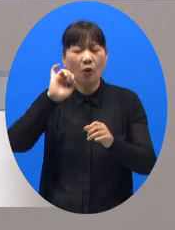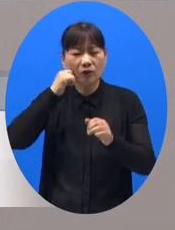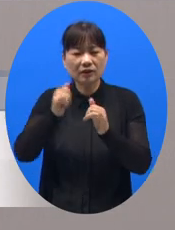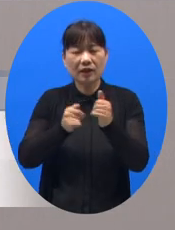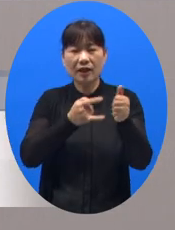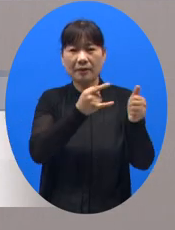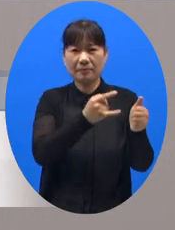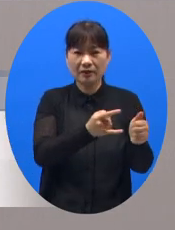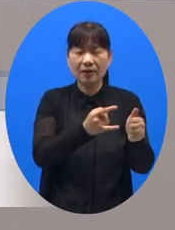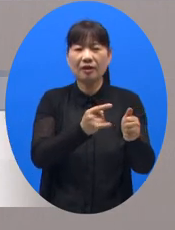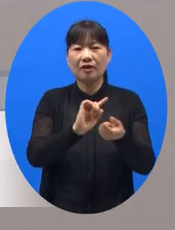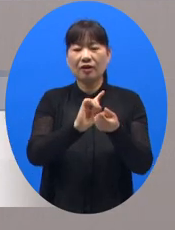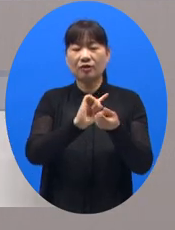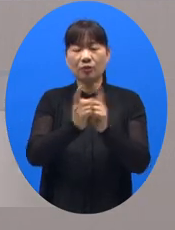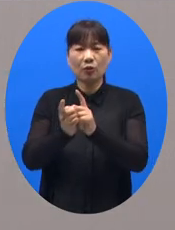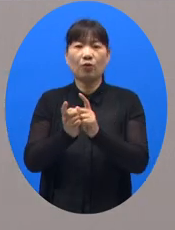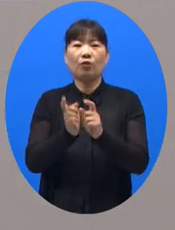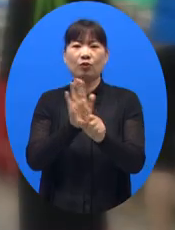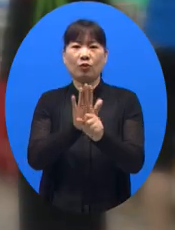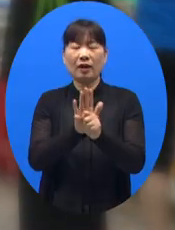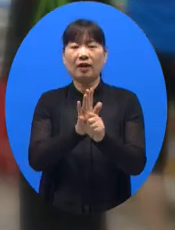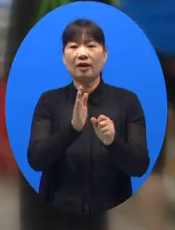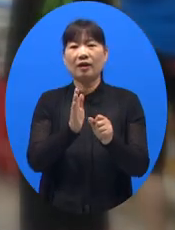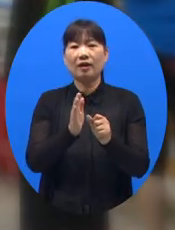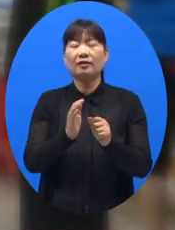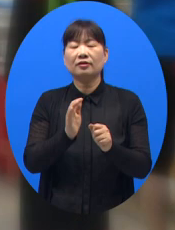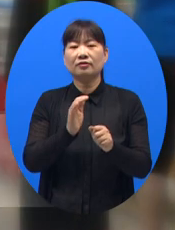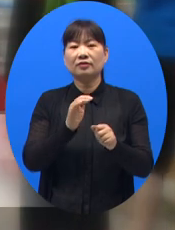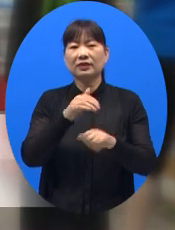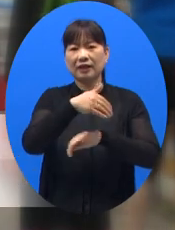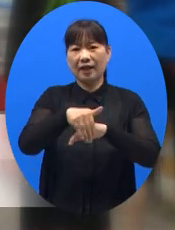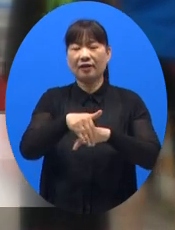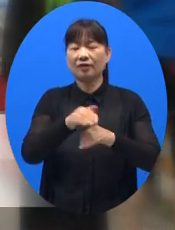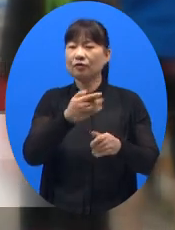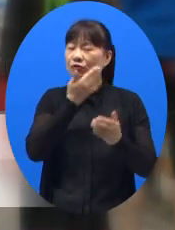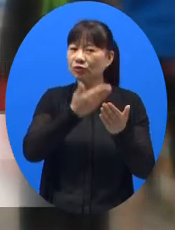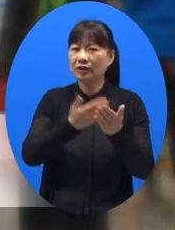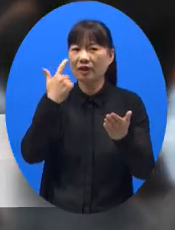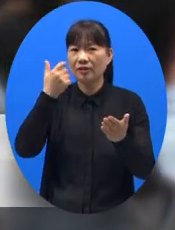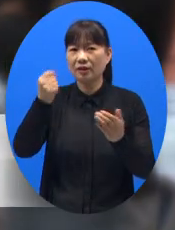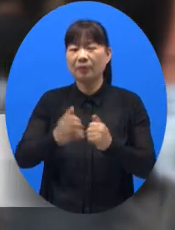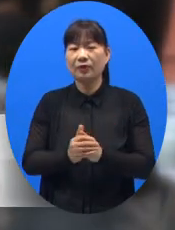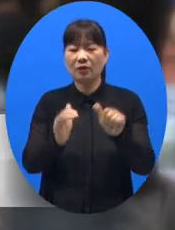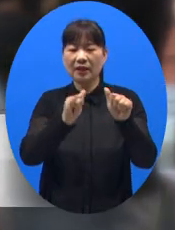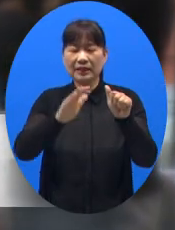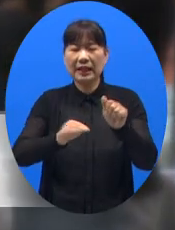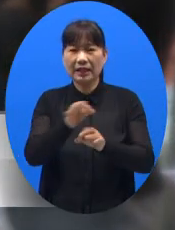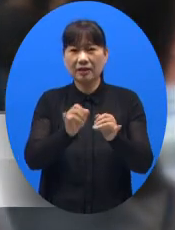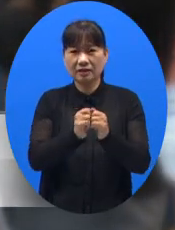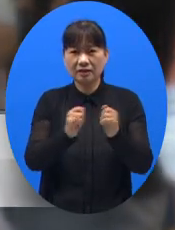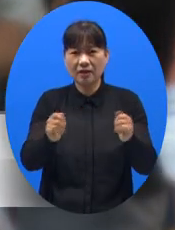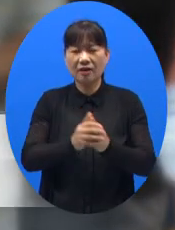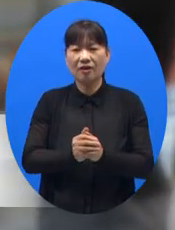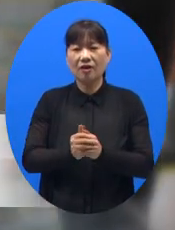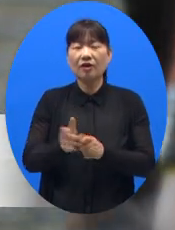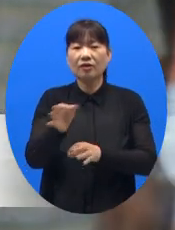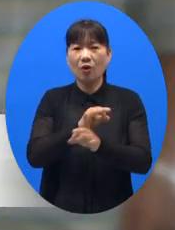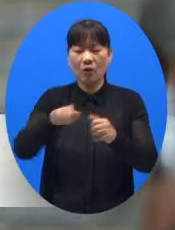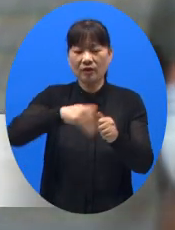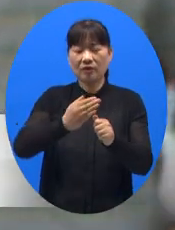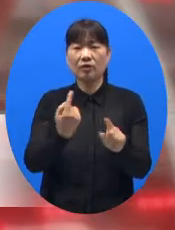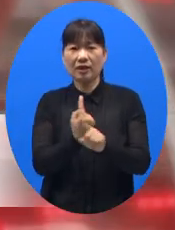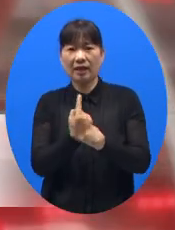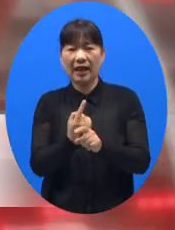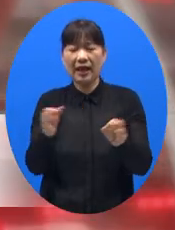만드는 것이 대단히 중요하다 할수 도 안됩니다 이후에도 소상공인 경영환경 개선 사업 자부담 1시적 면제